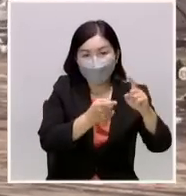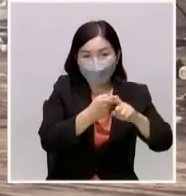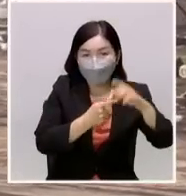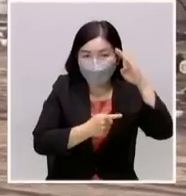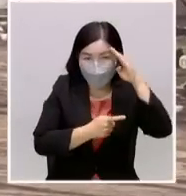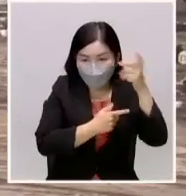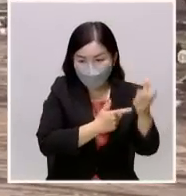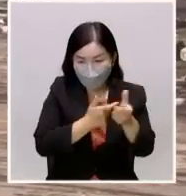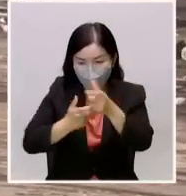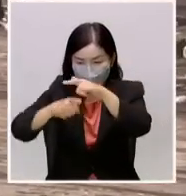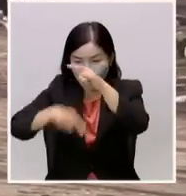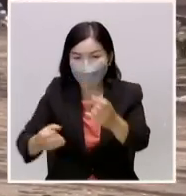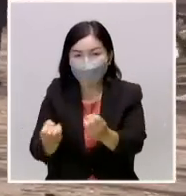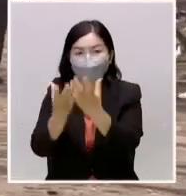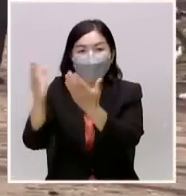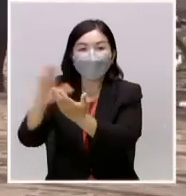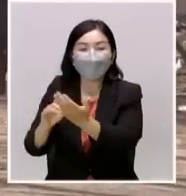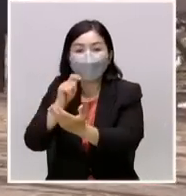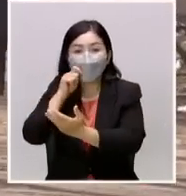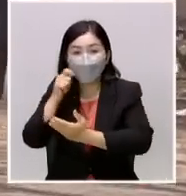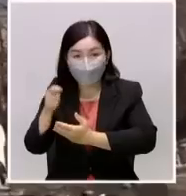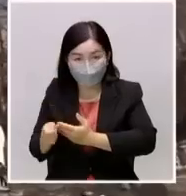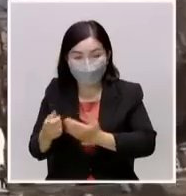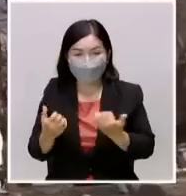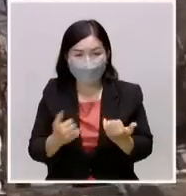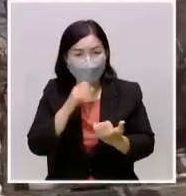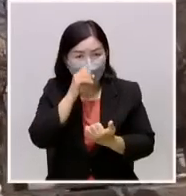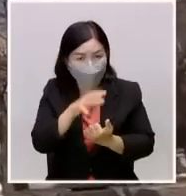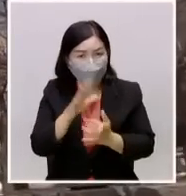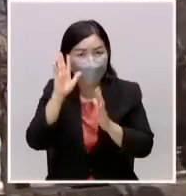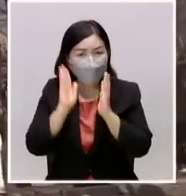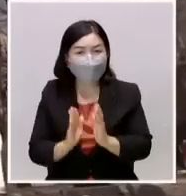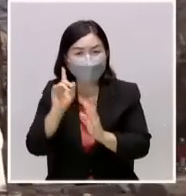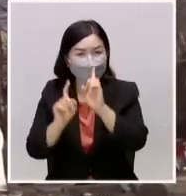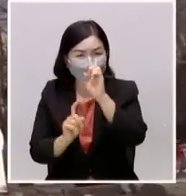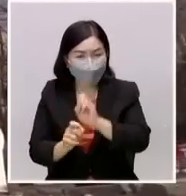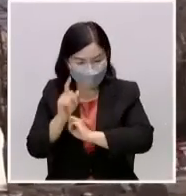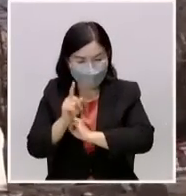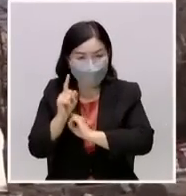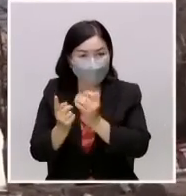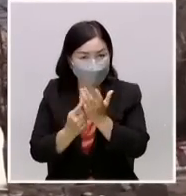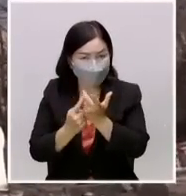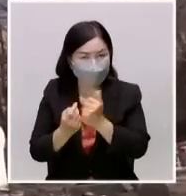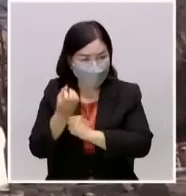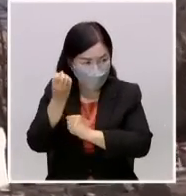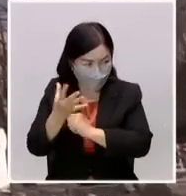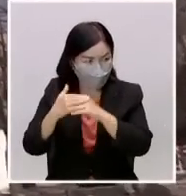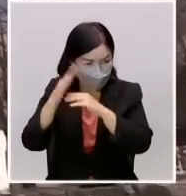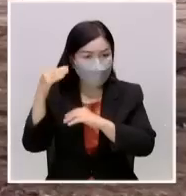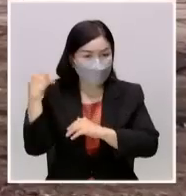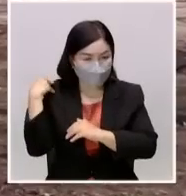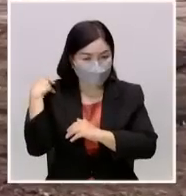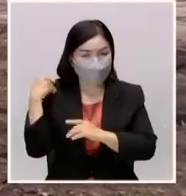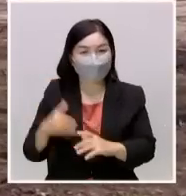การบุกยูเครนพร้อมทั้งระบุข้อมูลเพิ่มเติมได้ว่าจำนวนผู้เสียชีวิตที่แท้จริงน่าจะสูงกว่านี้มากค่